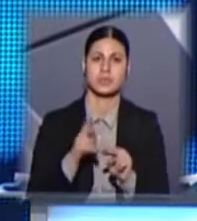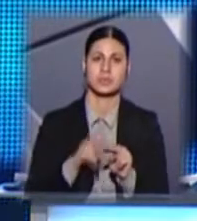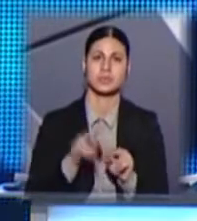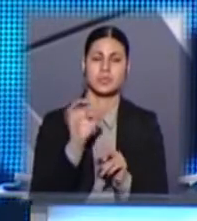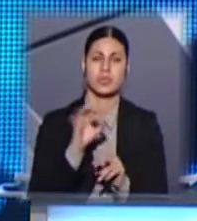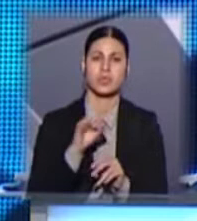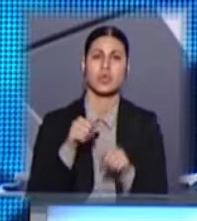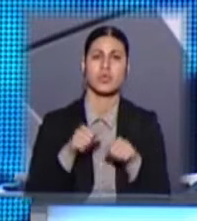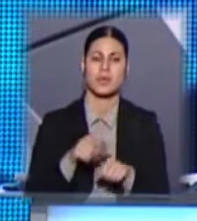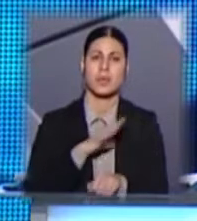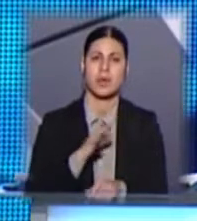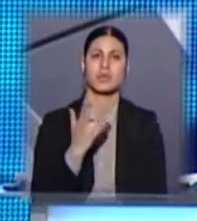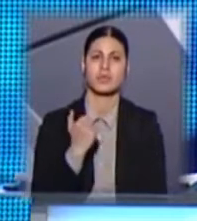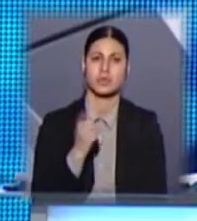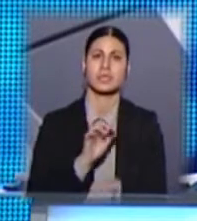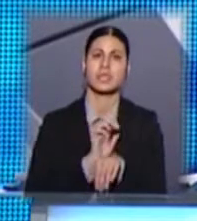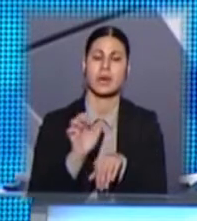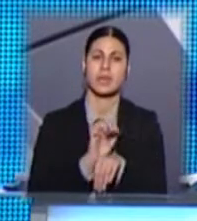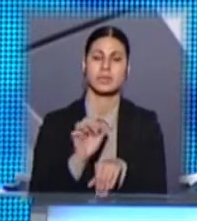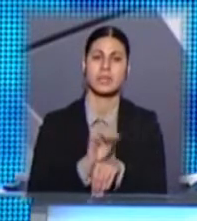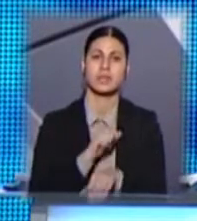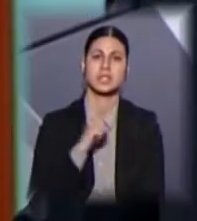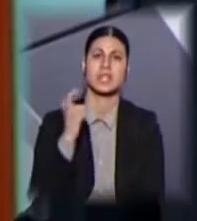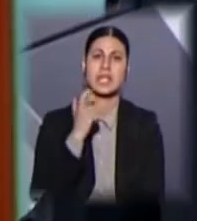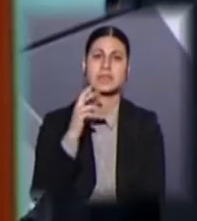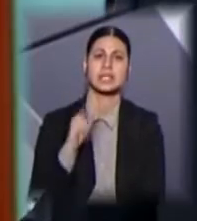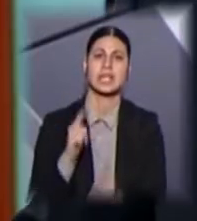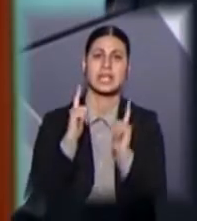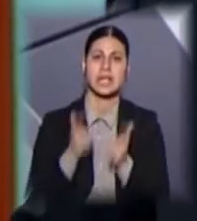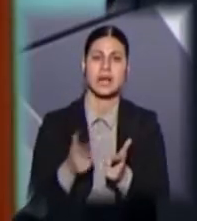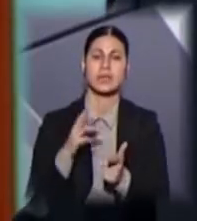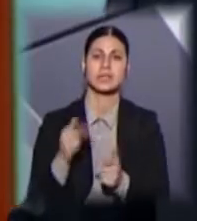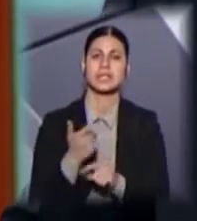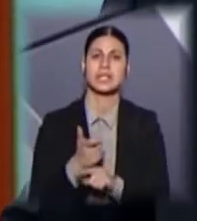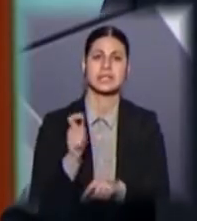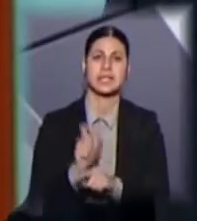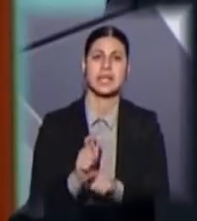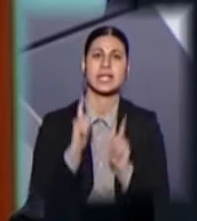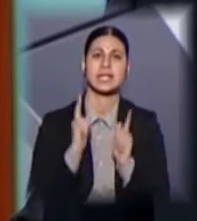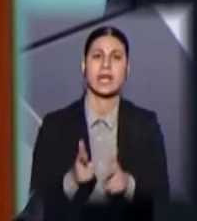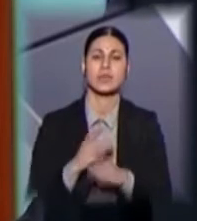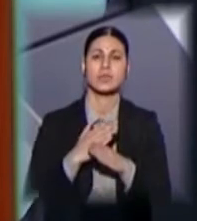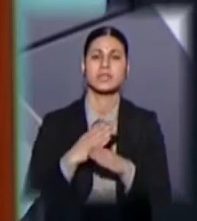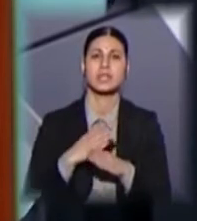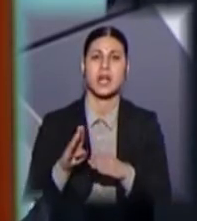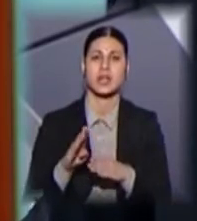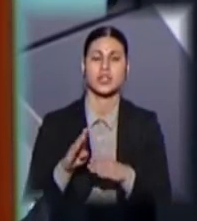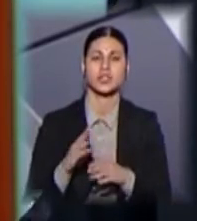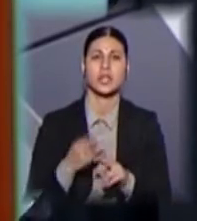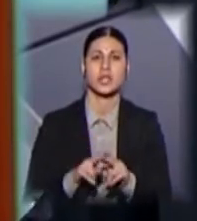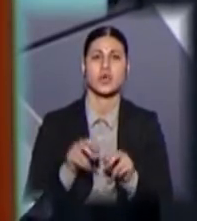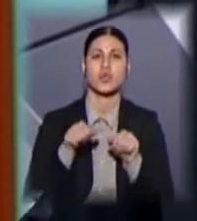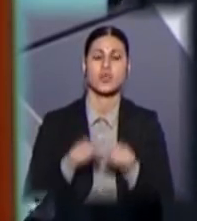უფლება გამოეყენებინა გამომცემლების ნების და თანხმობის და ძალიან ცალსახა თანხმობის გარეშე გამოეყენებინა ეს